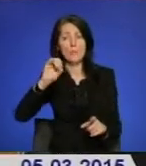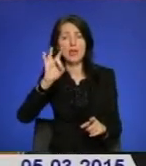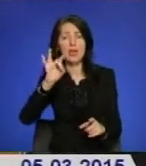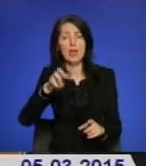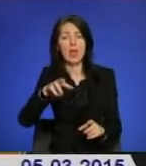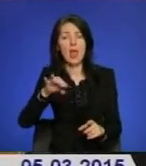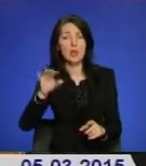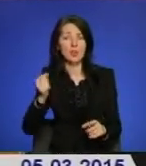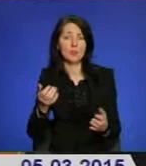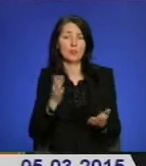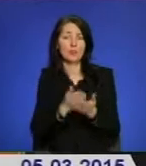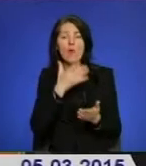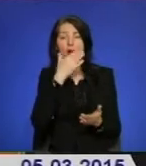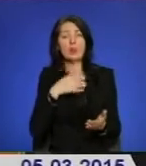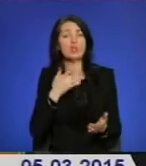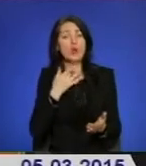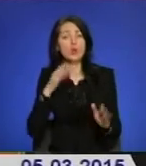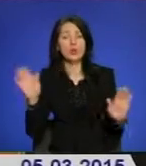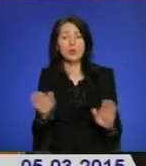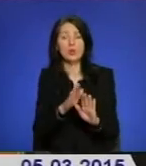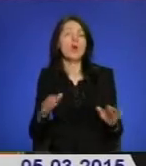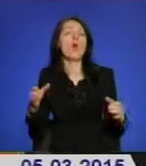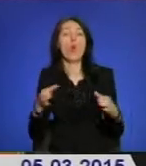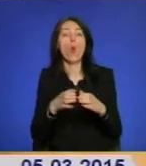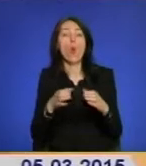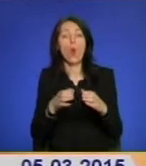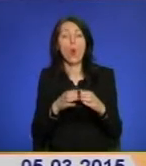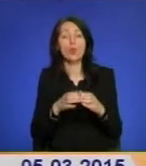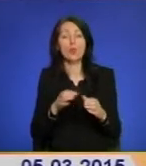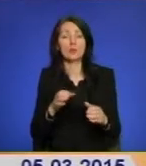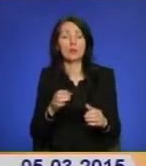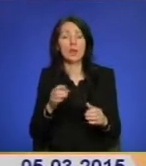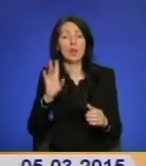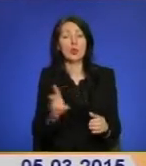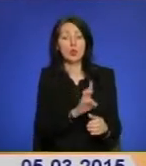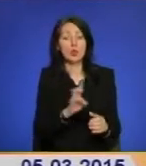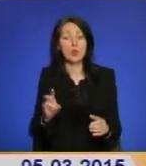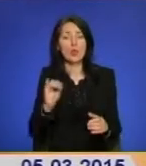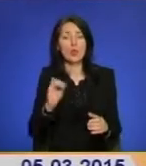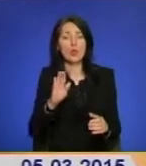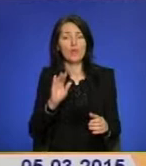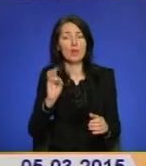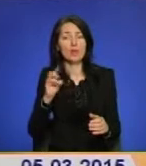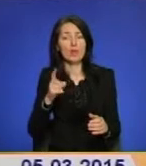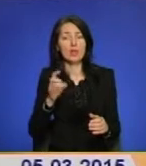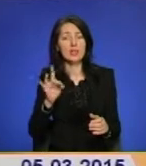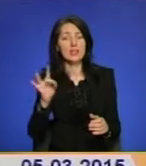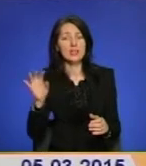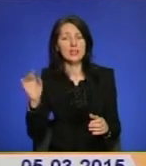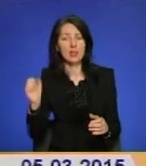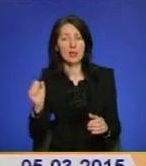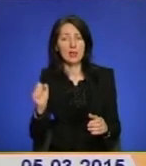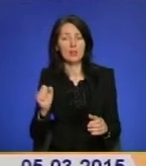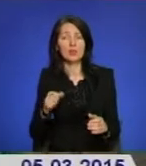голос то співав у славетному кафедральному хорі собору Івана Хрестителя у 1833 році Михайло